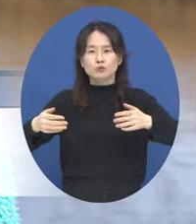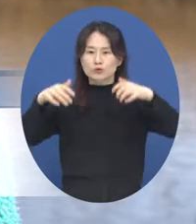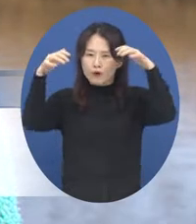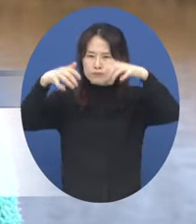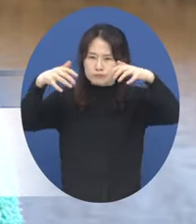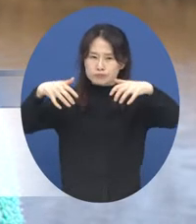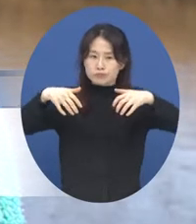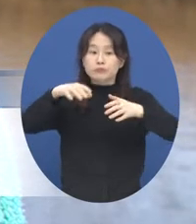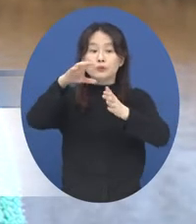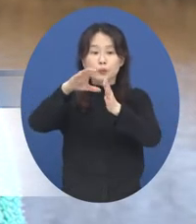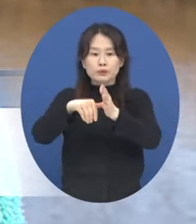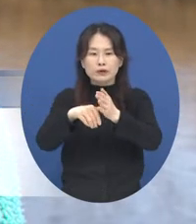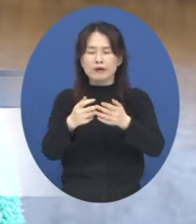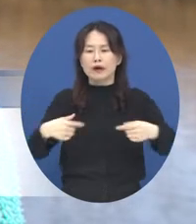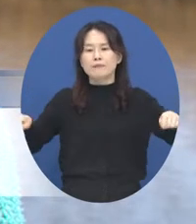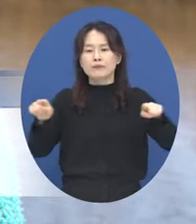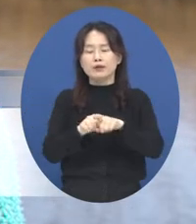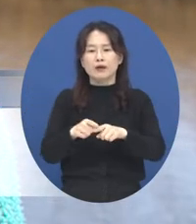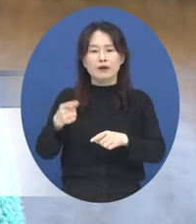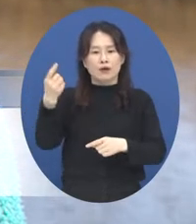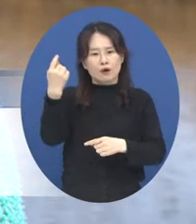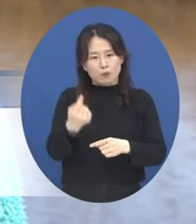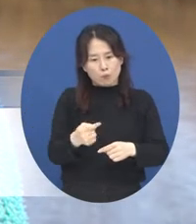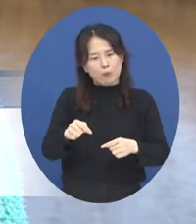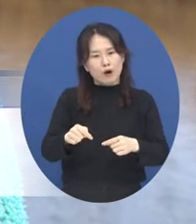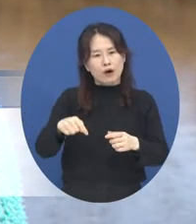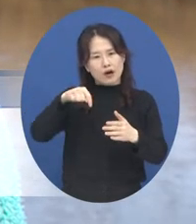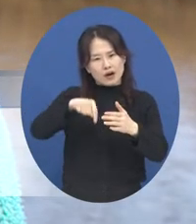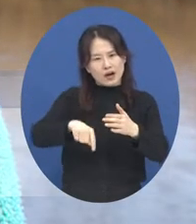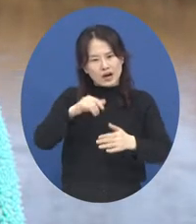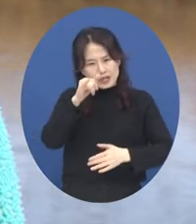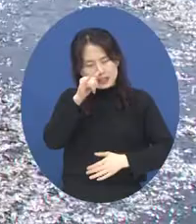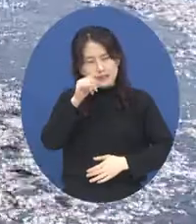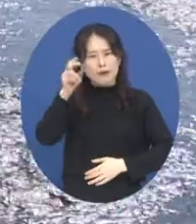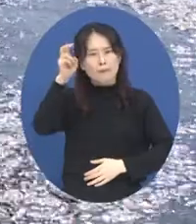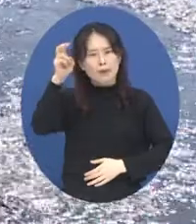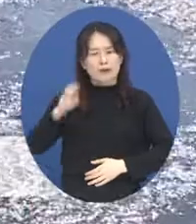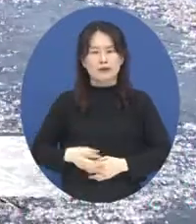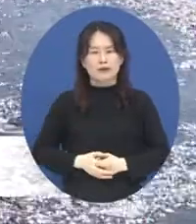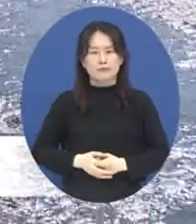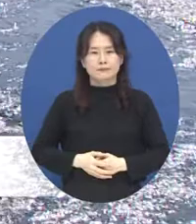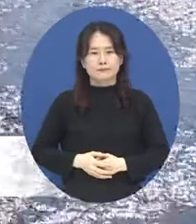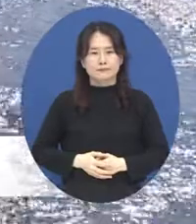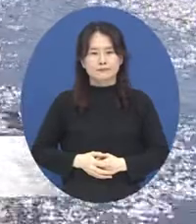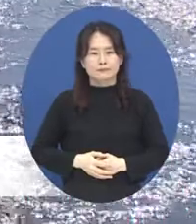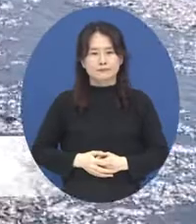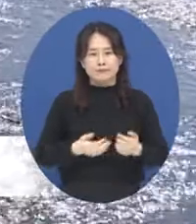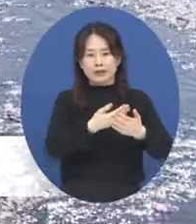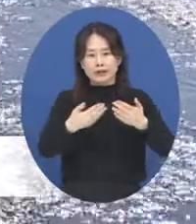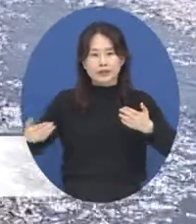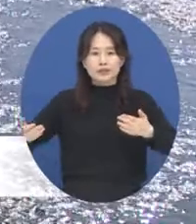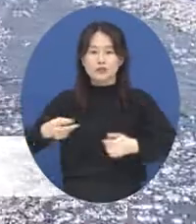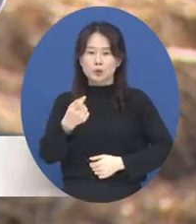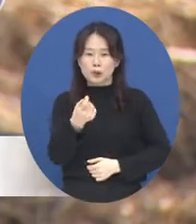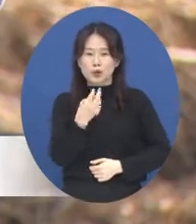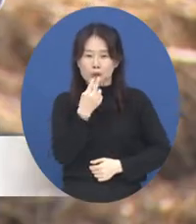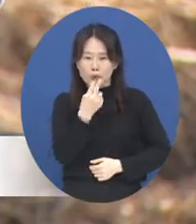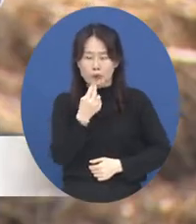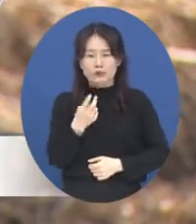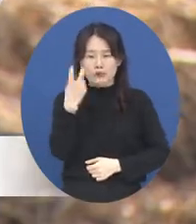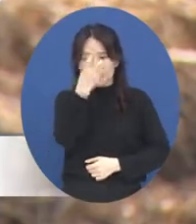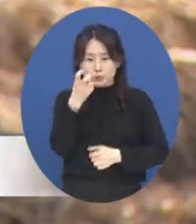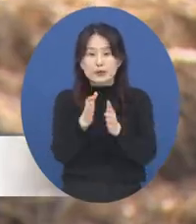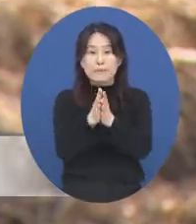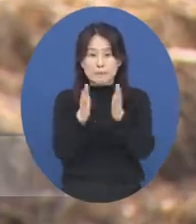중에 같이 유입이 될수 있지 않을까 예상됩니다. 경기도가 도내 하천 속 미세 플라스틱 실태